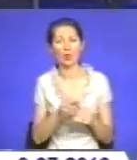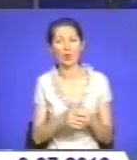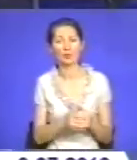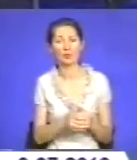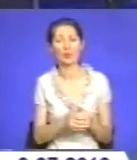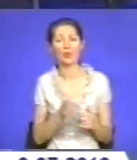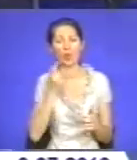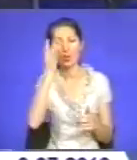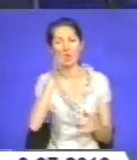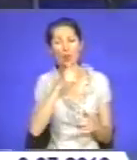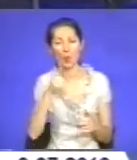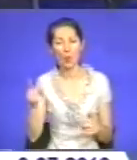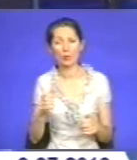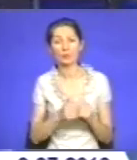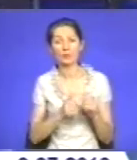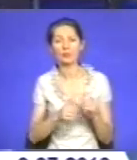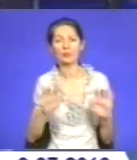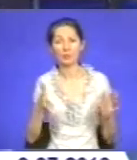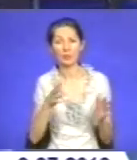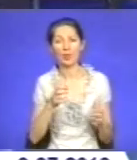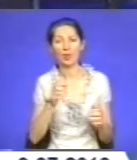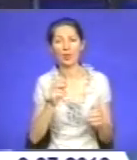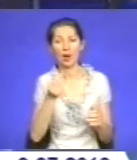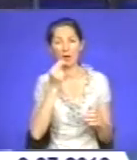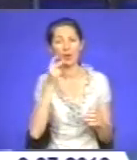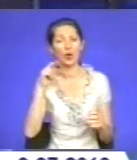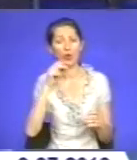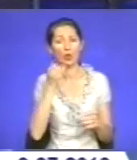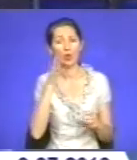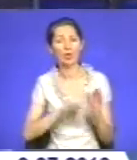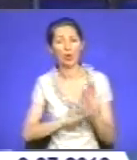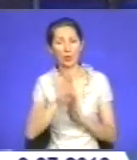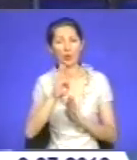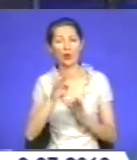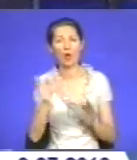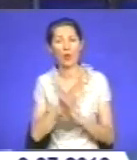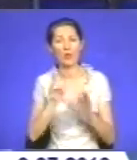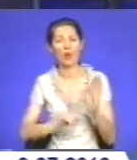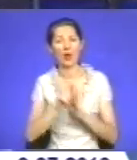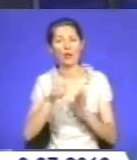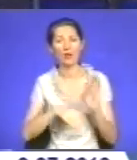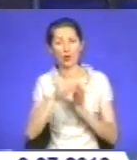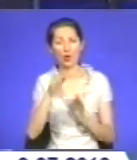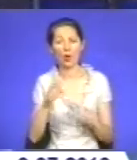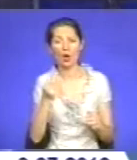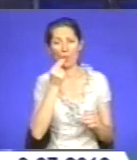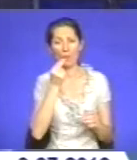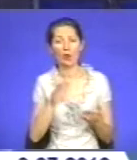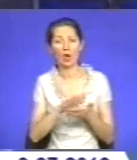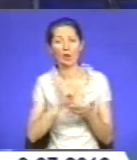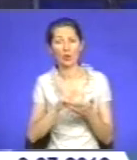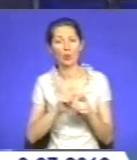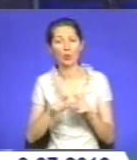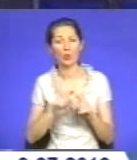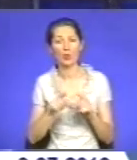У літню пору частішують випадки харчових отруєнь. Коли температура повітря висока, продукти псуються набагато швидше. Як уникнути